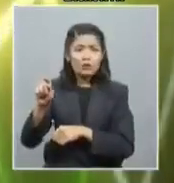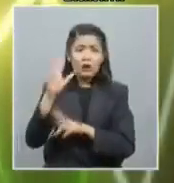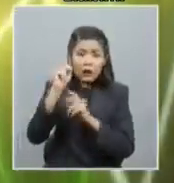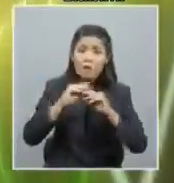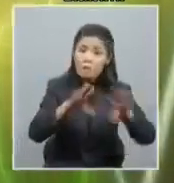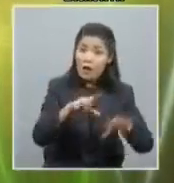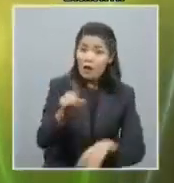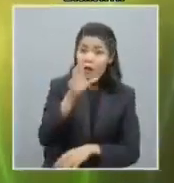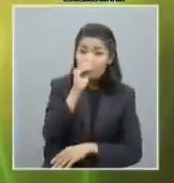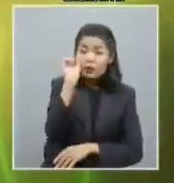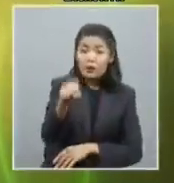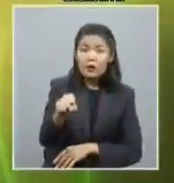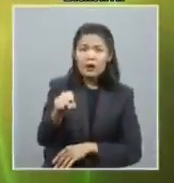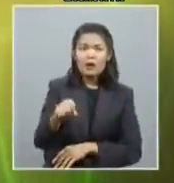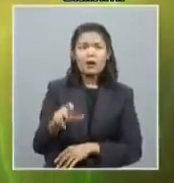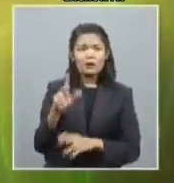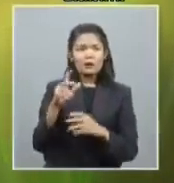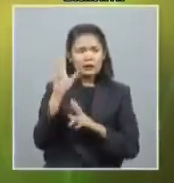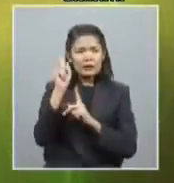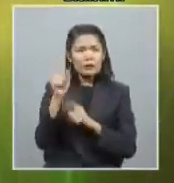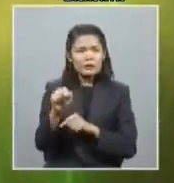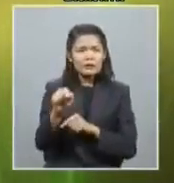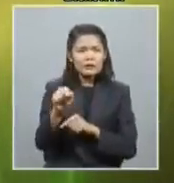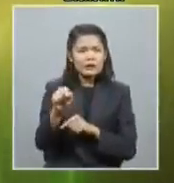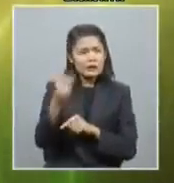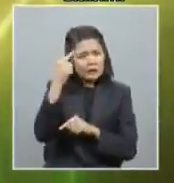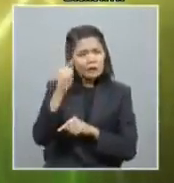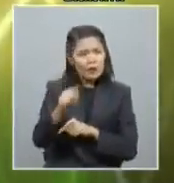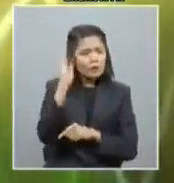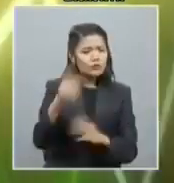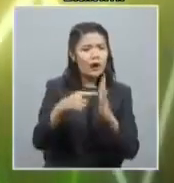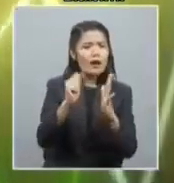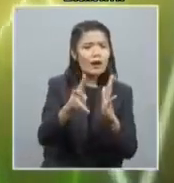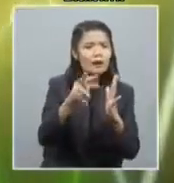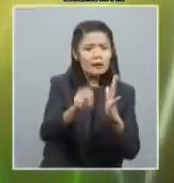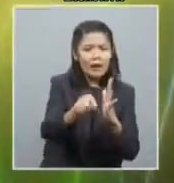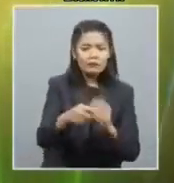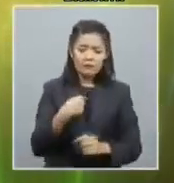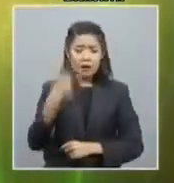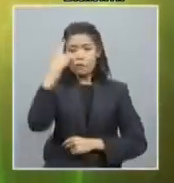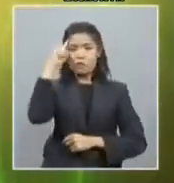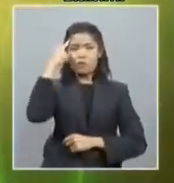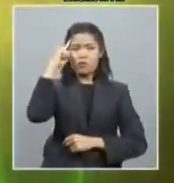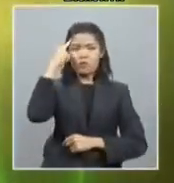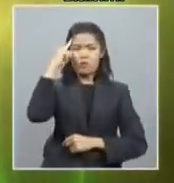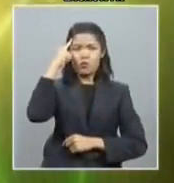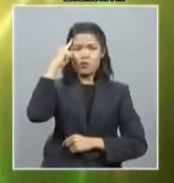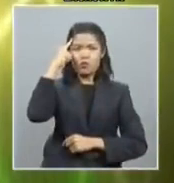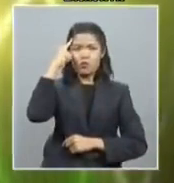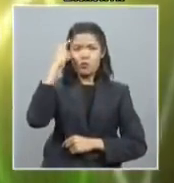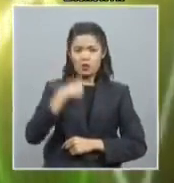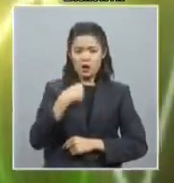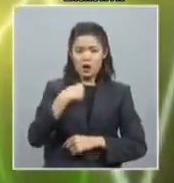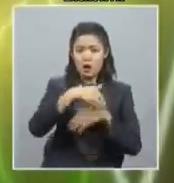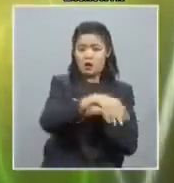ออก เหมือนข้าวเนี้ยเหมือนข้าวเนี้ยผมก็ว่าข้าวนี้น่าจะรู้จักไอ้เท่งเราก็ไม่รู้ว่าจริงๆเออที่เราโผล่ไปอยู่ข้